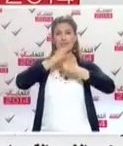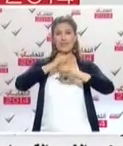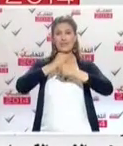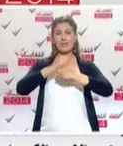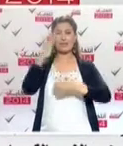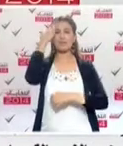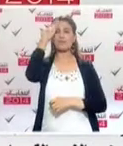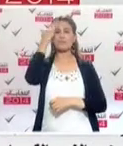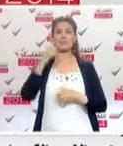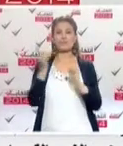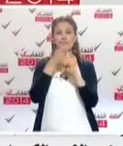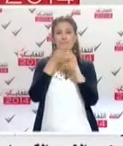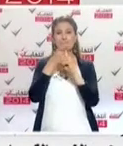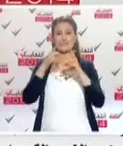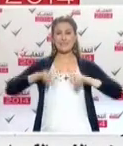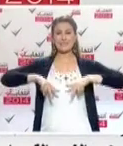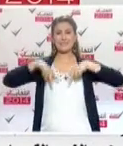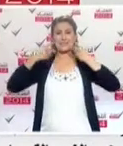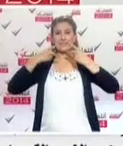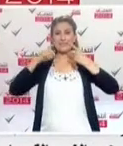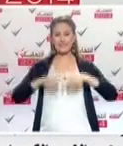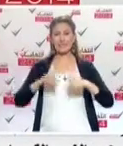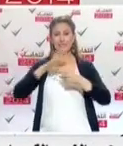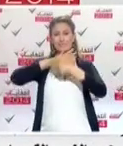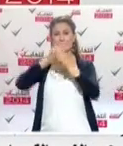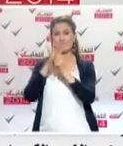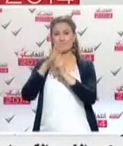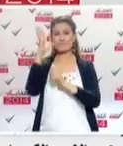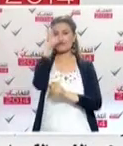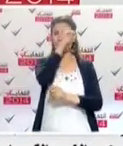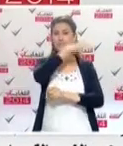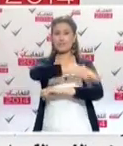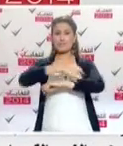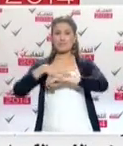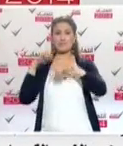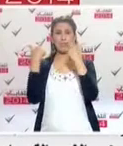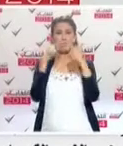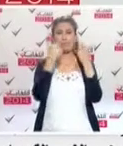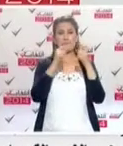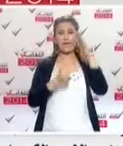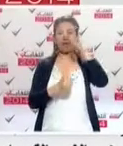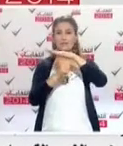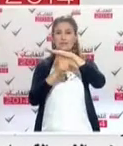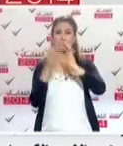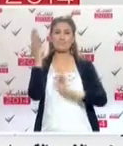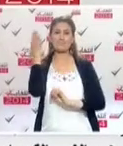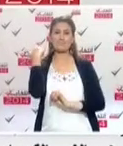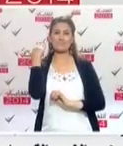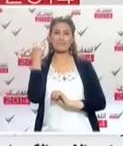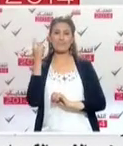كل هذه الخصائص فقد عاشت ولا تزال التهميش والنسيان عبر الحكومات المتعاقبة. استبشرنا